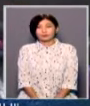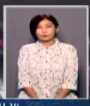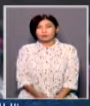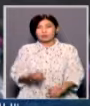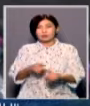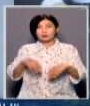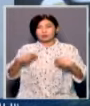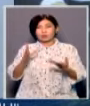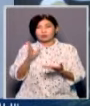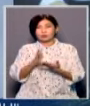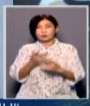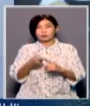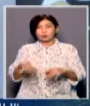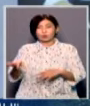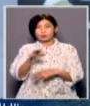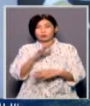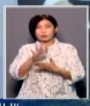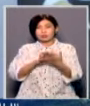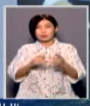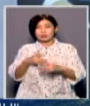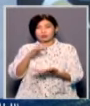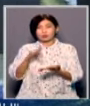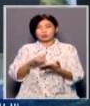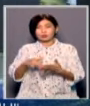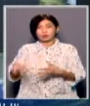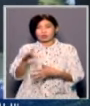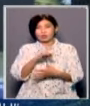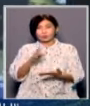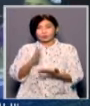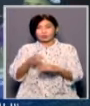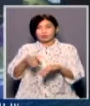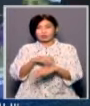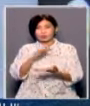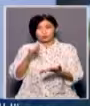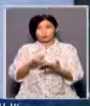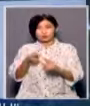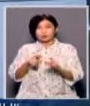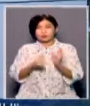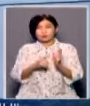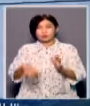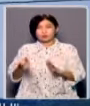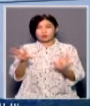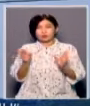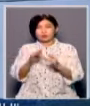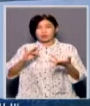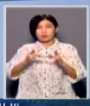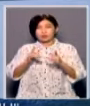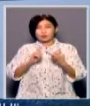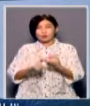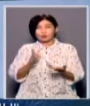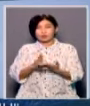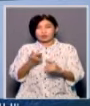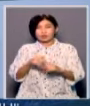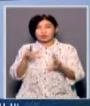Эстафета милосердия, стартовавшая в области, продолжилась и в городах-районах. Акимы города и 7 районов вышли на онлайн-связь